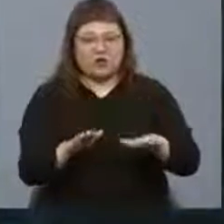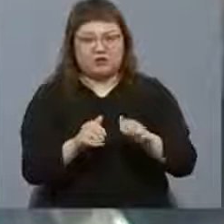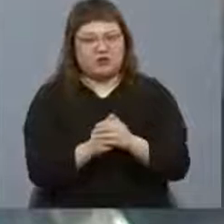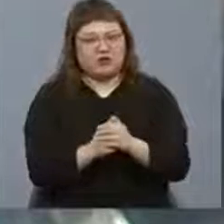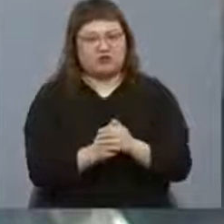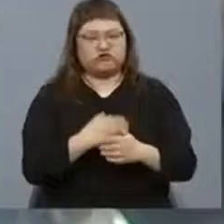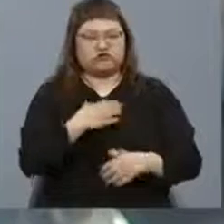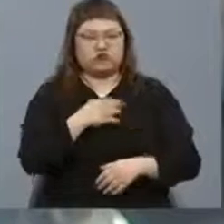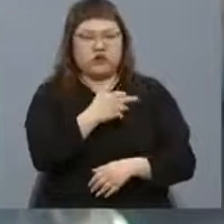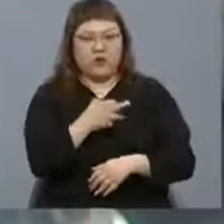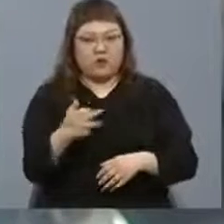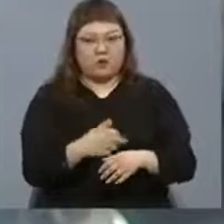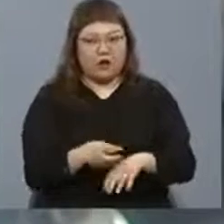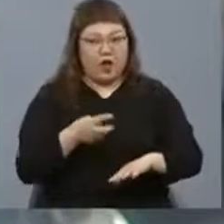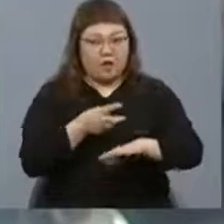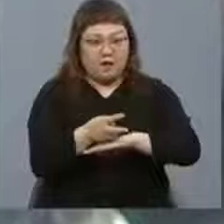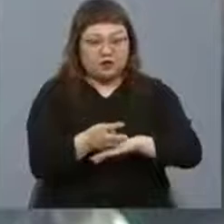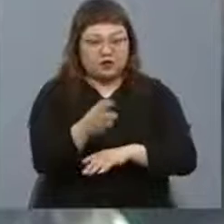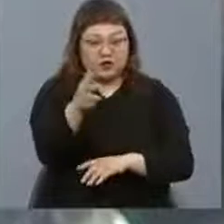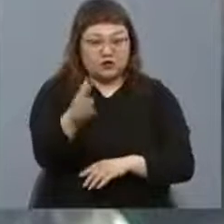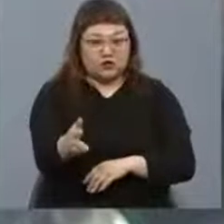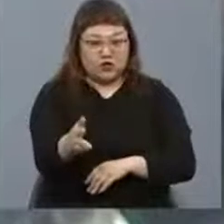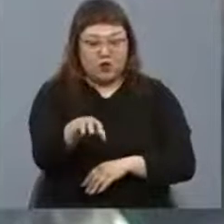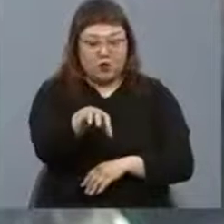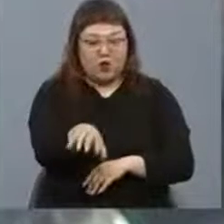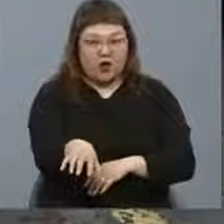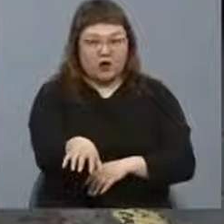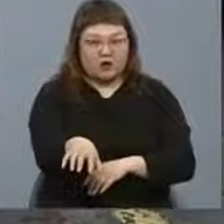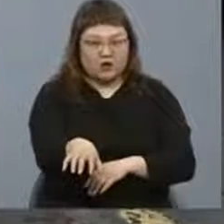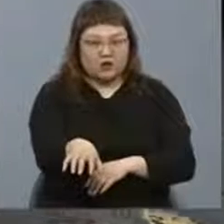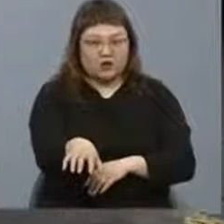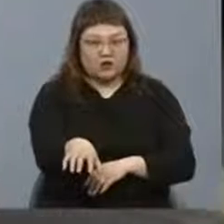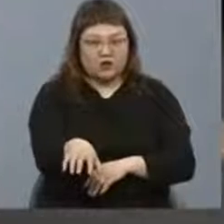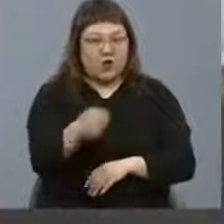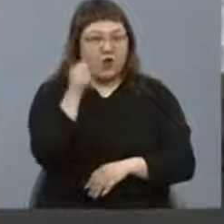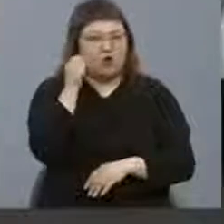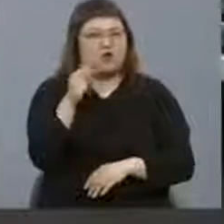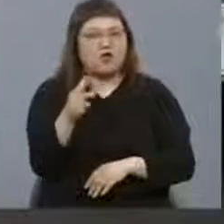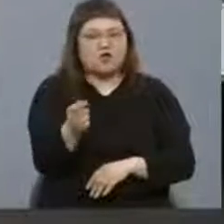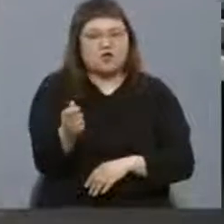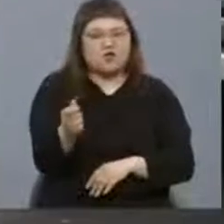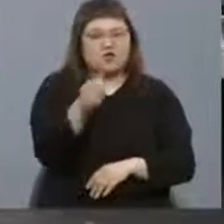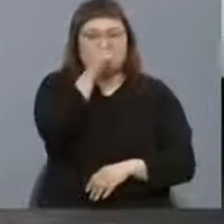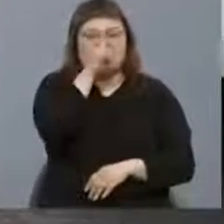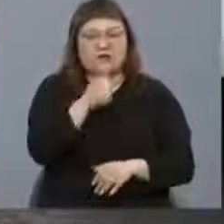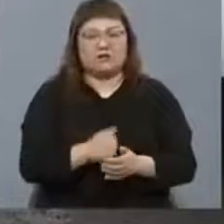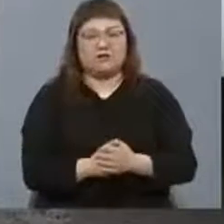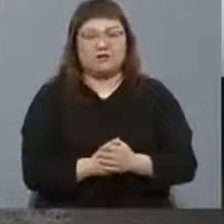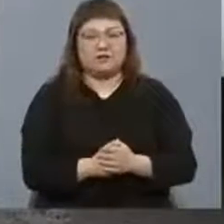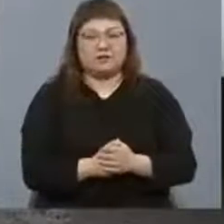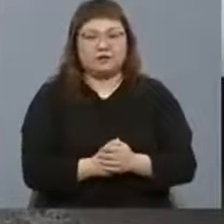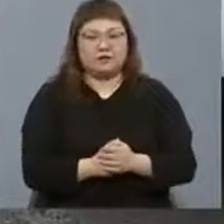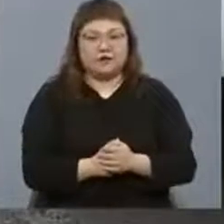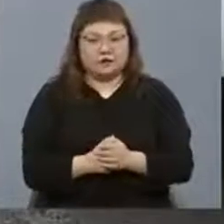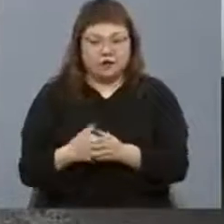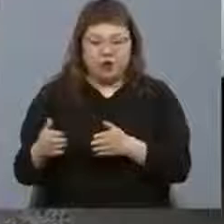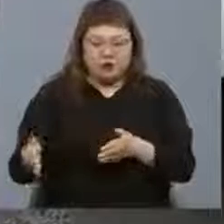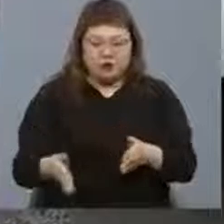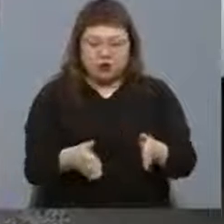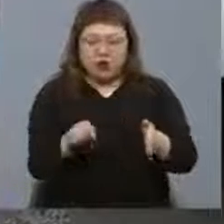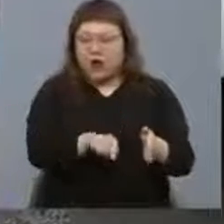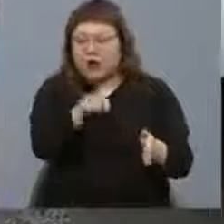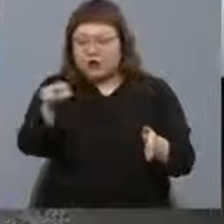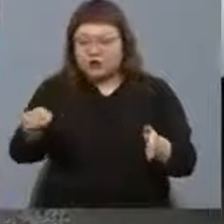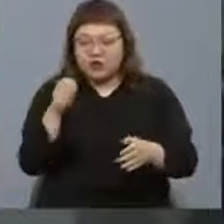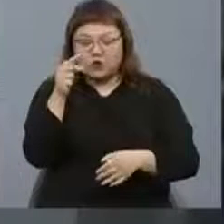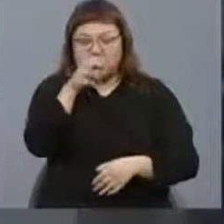우려됩니다. 대형 버스를 세울 수 있는 공간이 마련된 호텔은 극소수에 불과하기 때문입니다. 이제 도로 안쪽에 호텔들이 있는